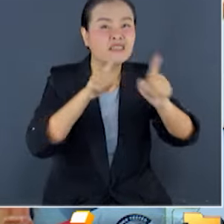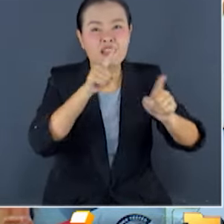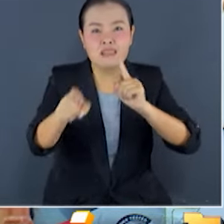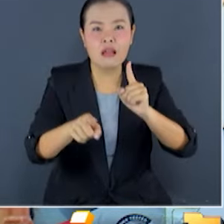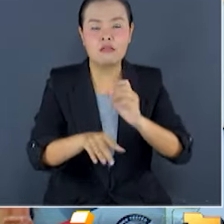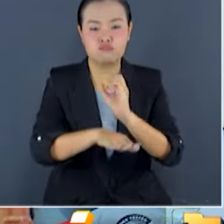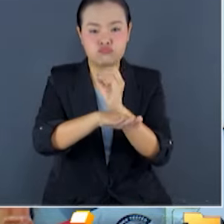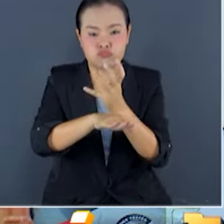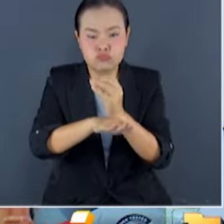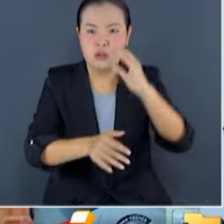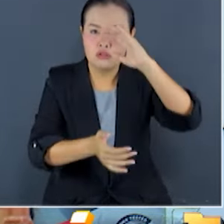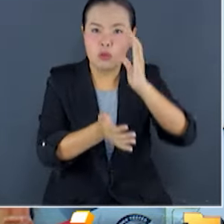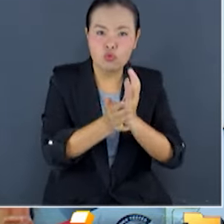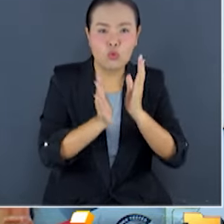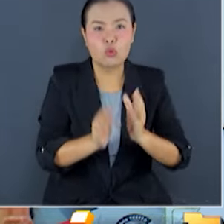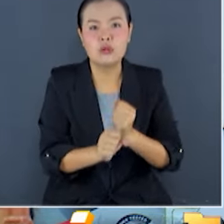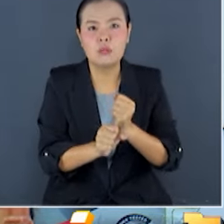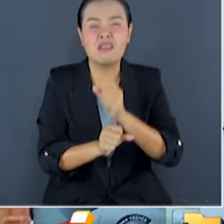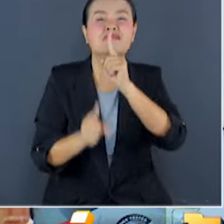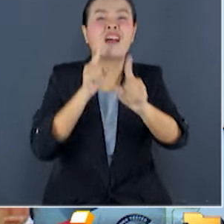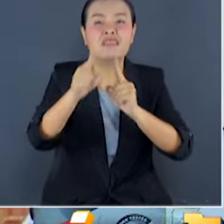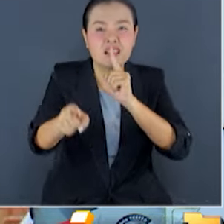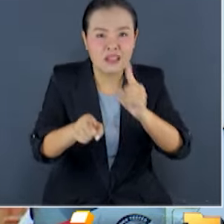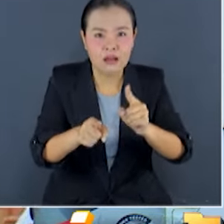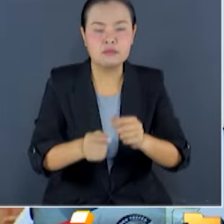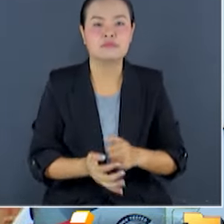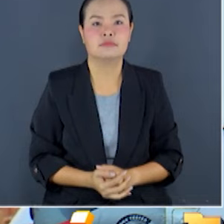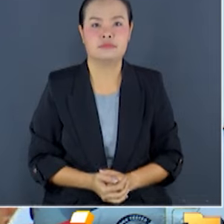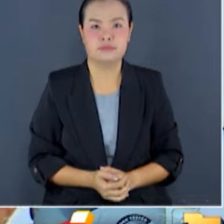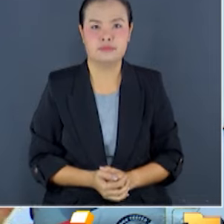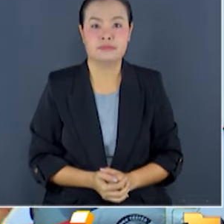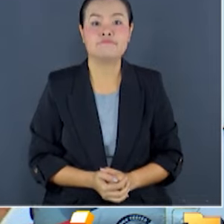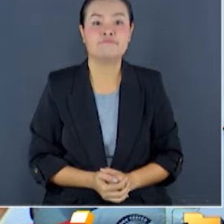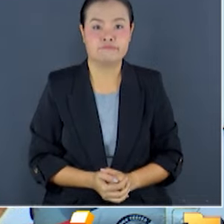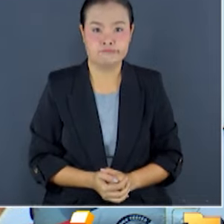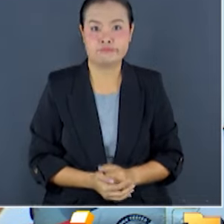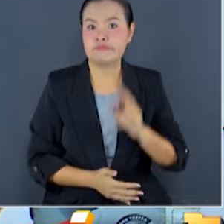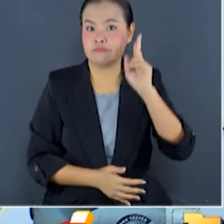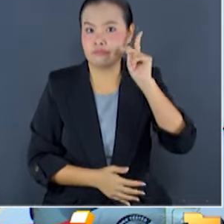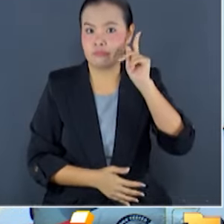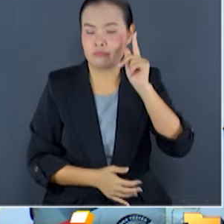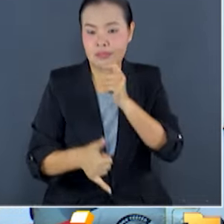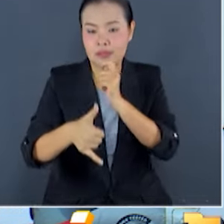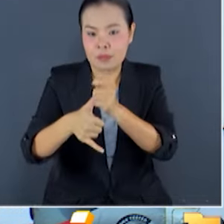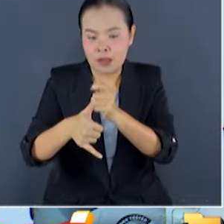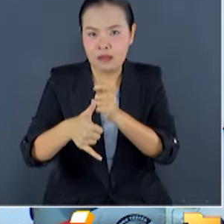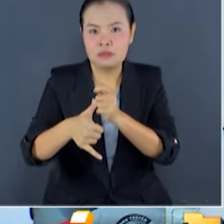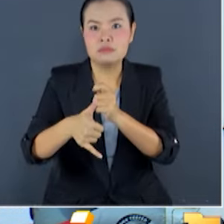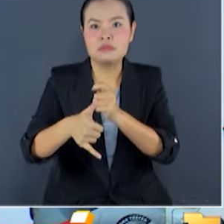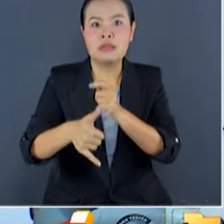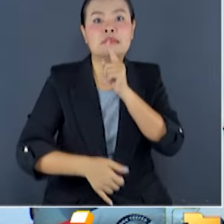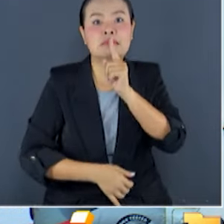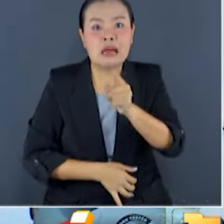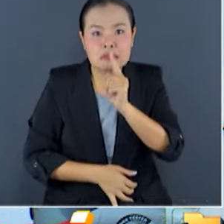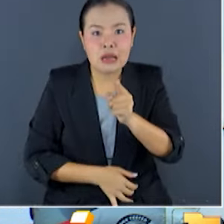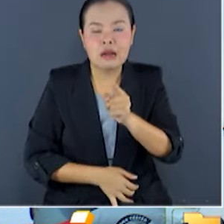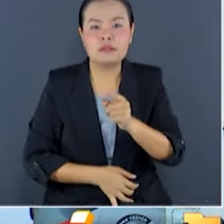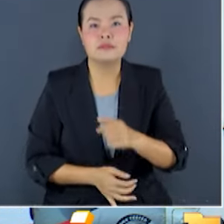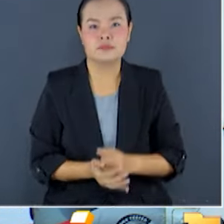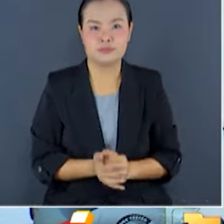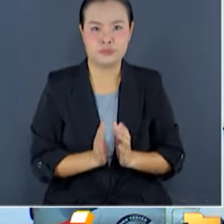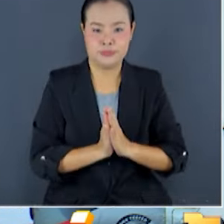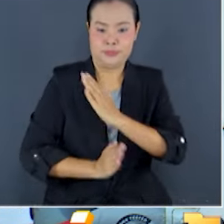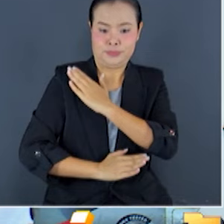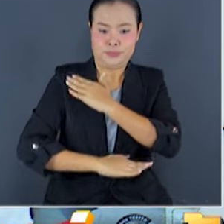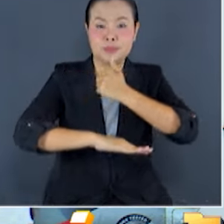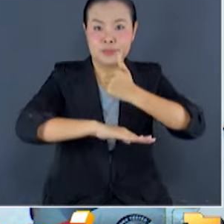ากู้ภัยด่าตำรวจด่าเจ้าหน้าที่อันนี้พูดด้วยความเคารพเลยนะฮะเลยที่สำคัญนักข่าวไปทำข่าวก็ด่านักข่าวด่าหมดเลยจนกระทั่งเจ้าอ